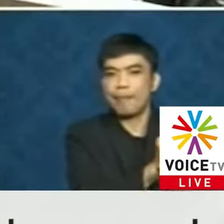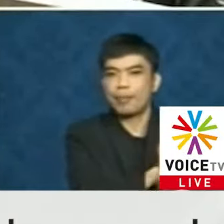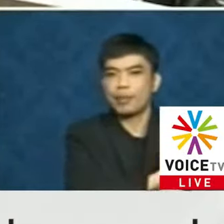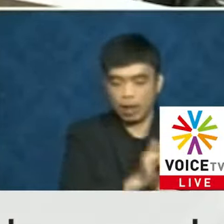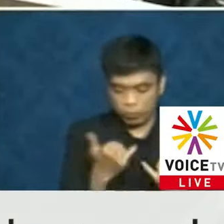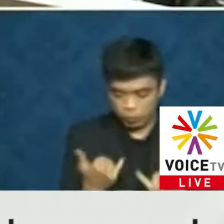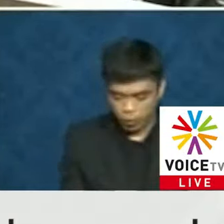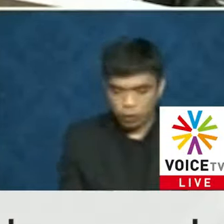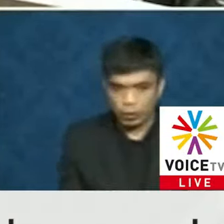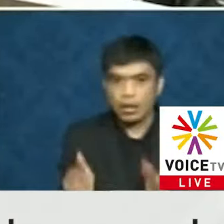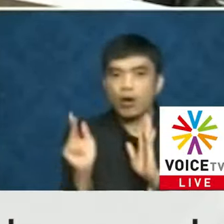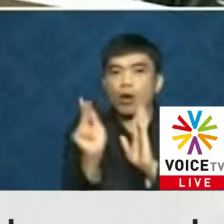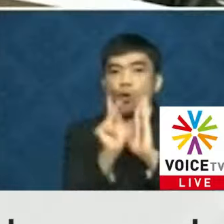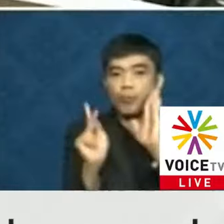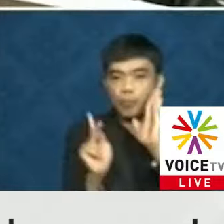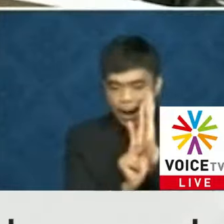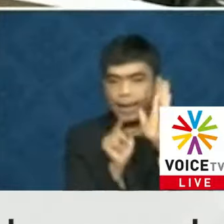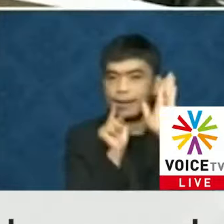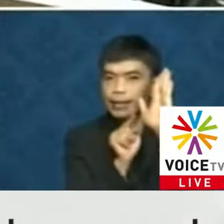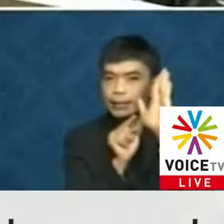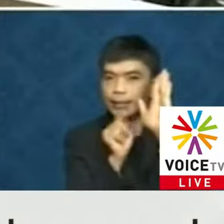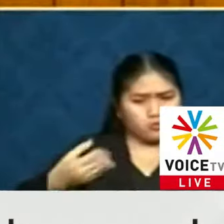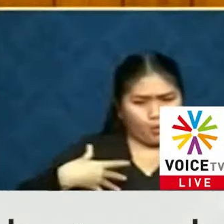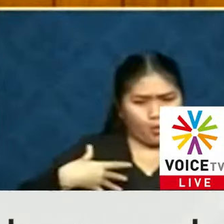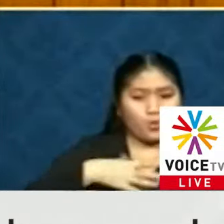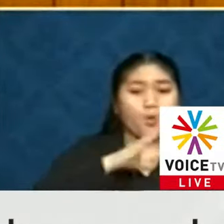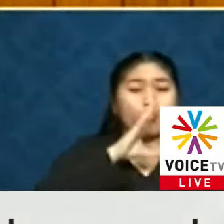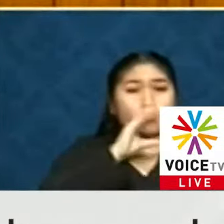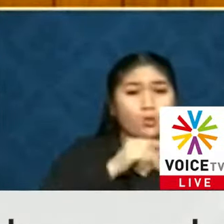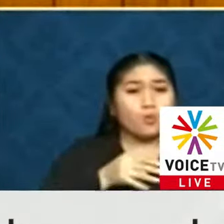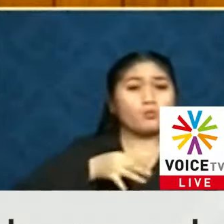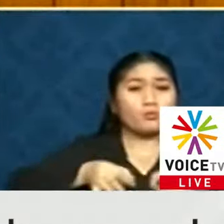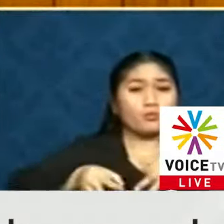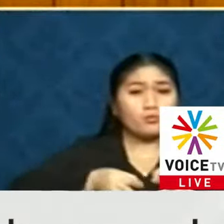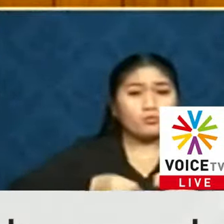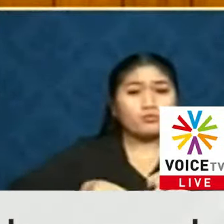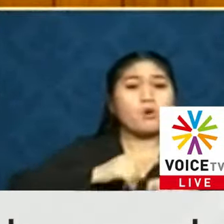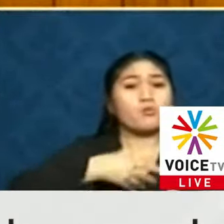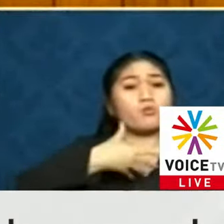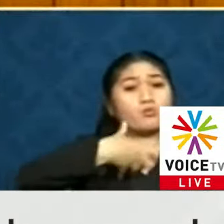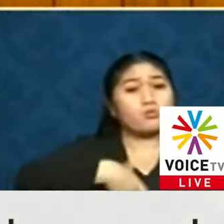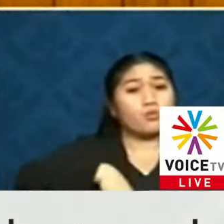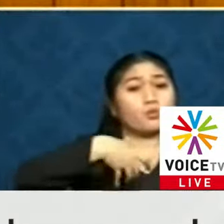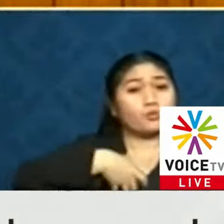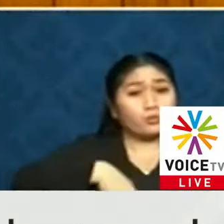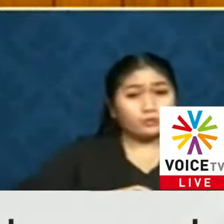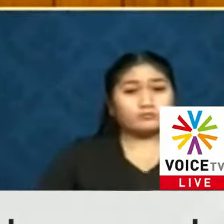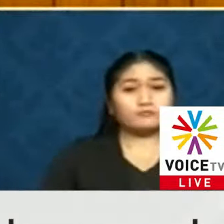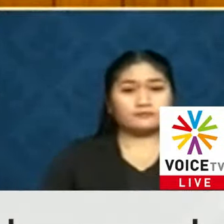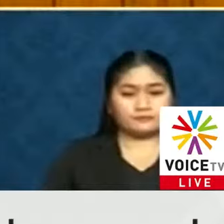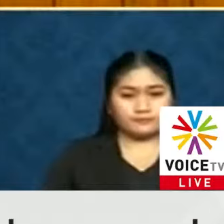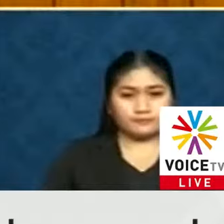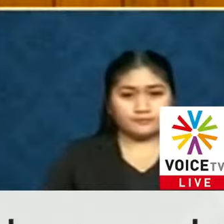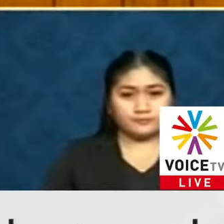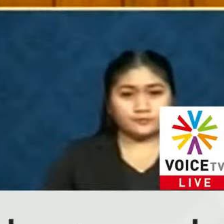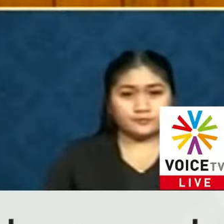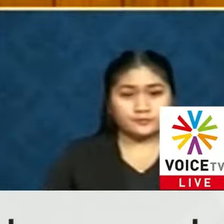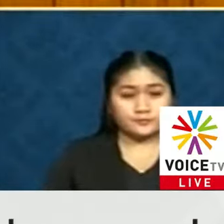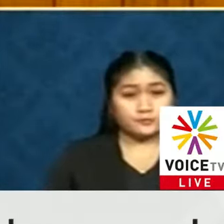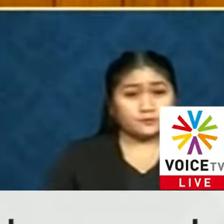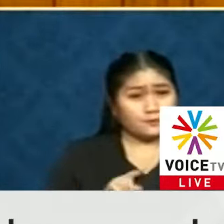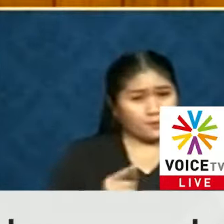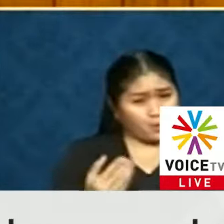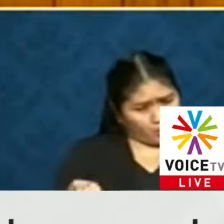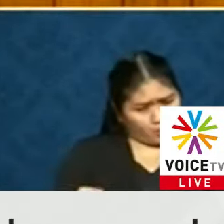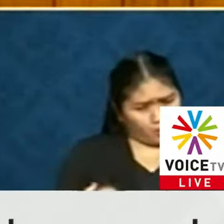ที่ประชาชนเป็นผู้สถาปนารัฐธรรมนูญซึ่งคุณภูมิธรรมก็ตอบว่าเราไม่อยากแตะเรื่องนี ้ครับ พูดตรงเลยนะ